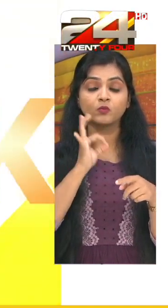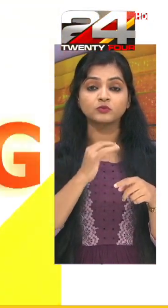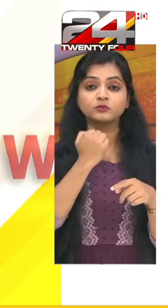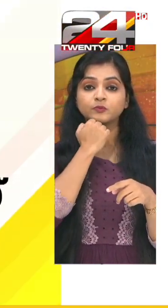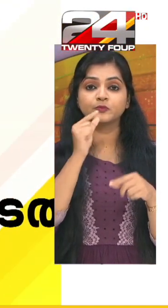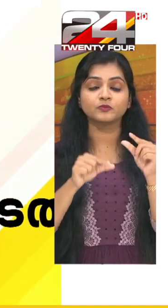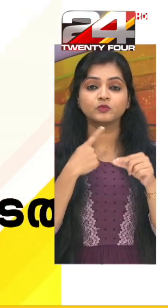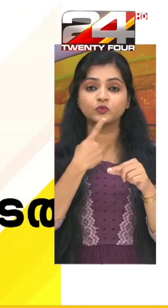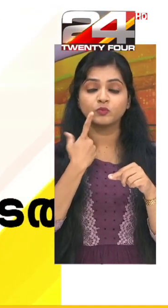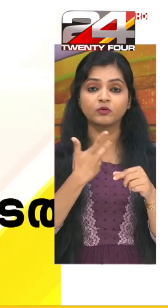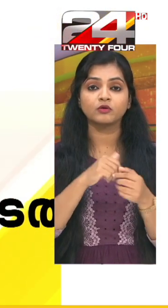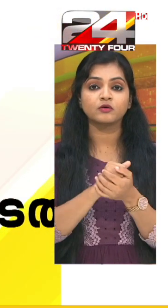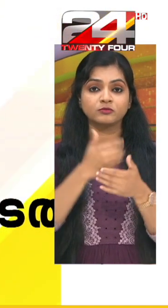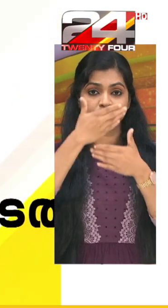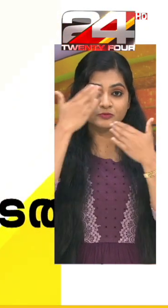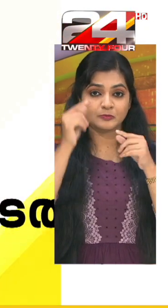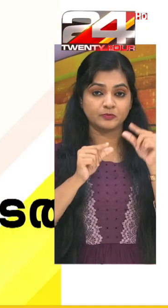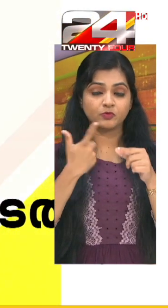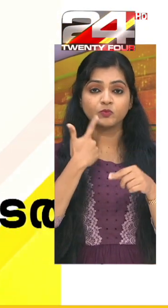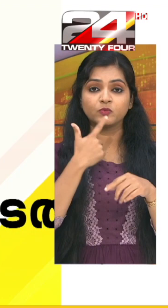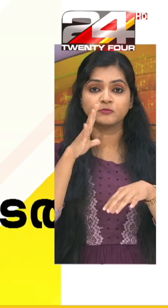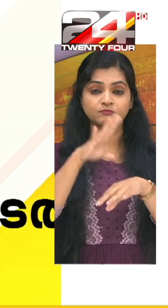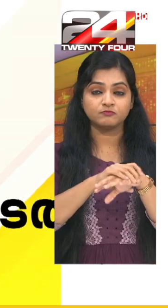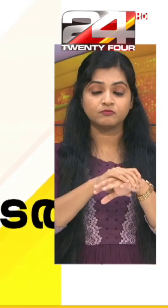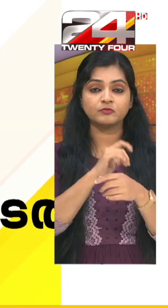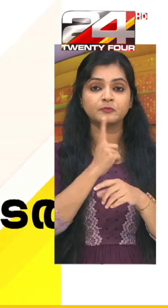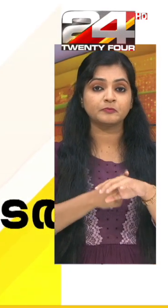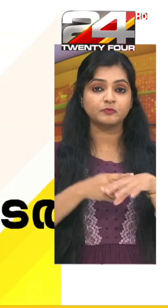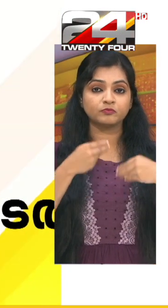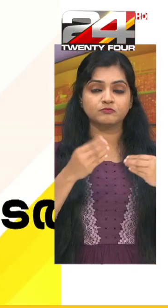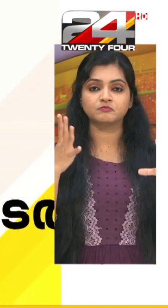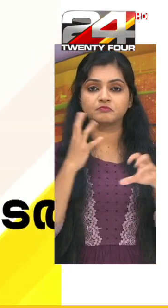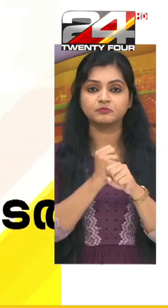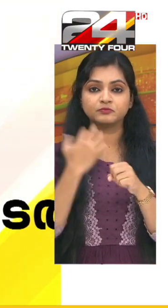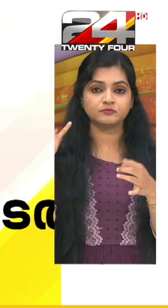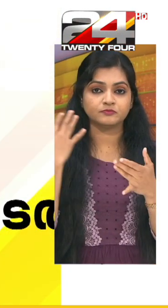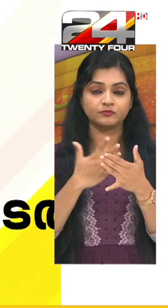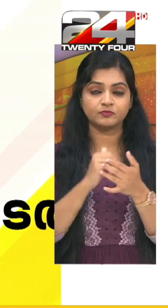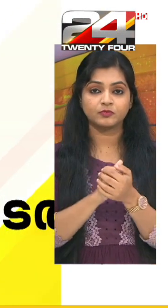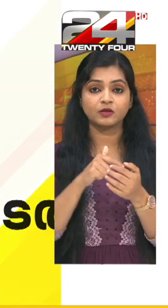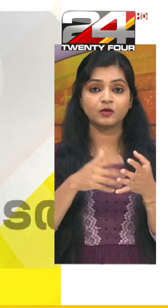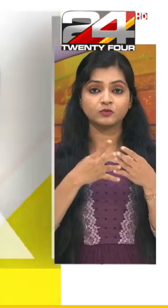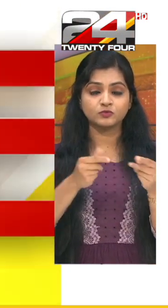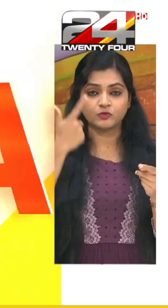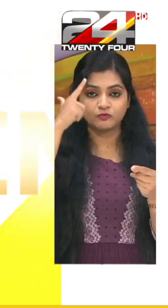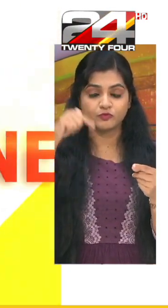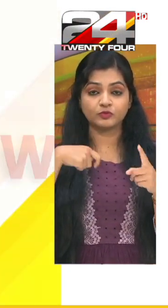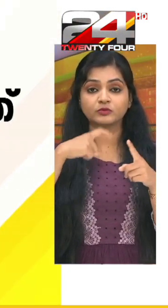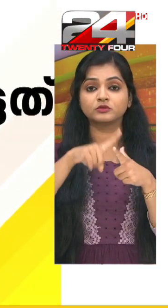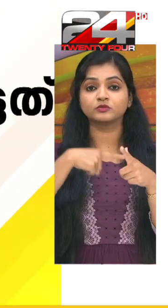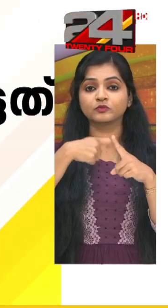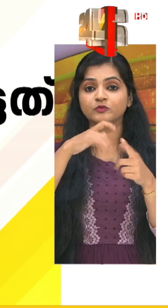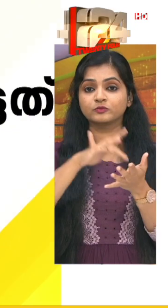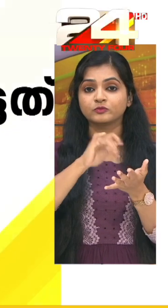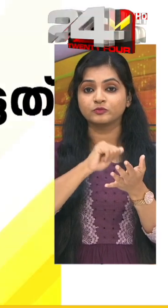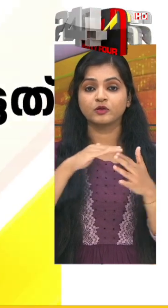രംഗത്തേക്ക് കൊണ്ടുവരാനോ ശിക്ഷ യഥാർത്ഥ ശിക്ഷ നൽകാനായിട്ടോ സാധിച്ചിരുന്നില്ല. ഇതിന് ഉള്ളൊരു പരിഹാരമായിരിക്കും ഇന്നിപ്പോൾ ജമ്മുകാശ്മീർ ഹൈക്കോടതിയുടെ ഭാഗത്ത്